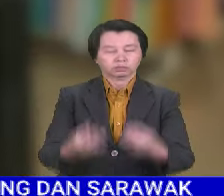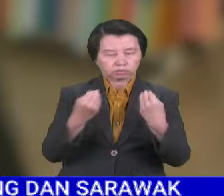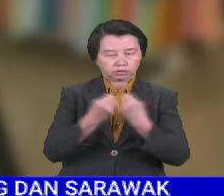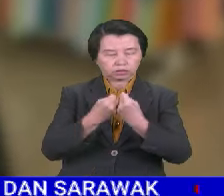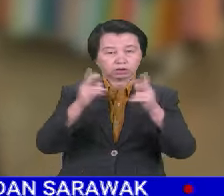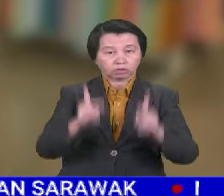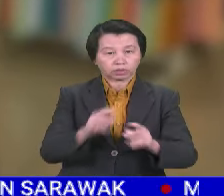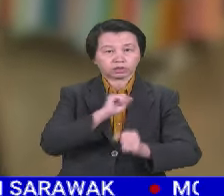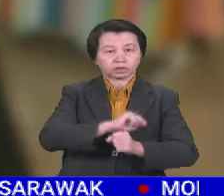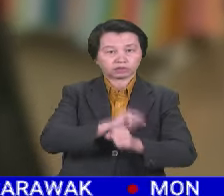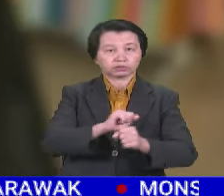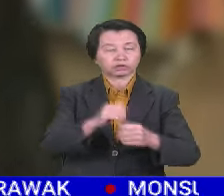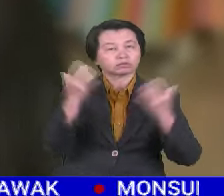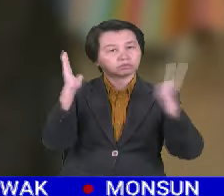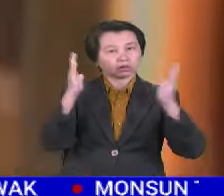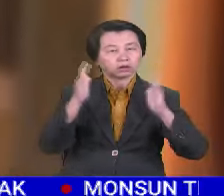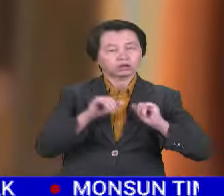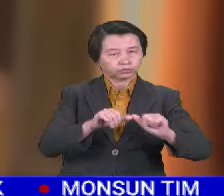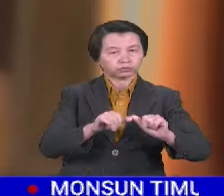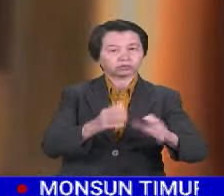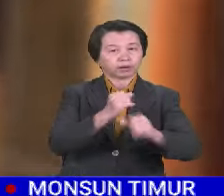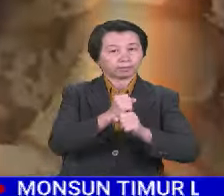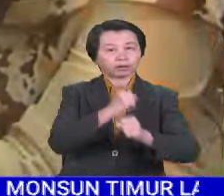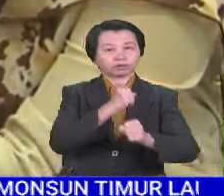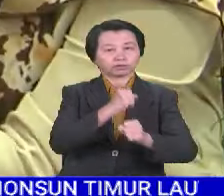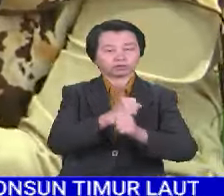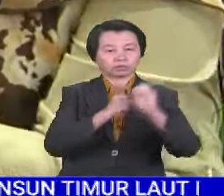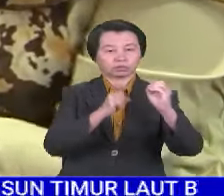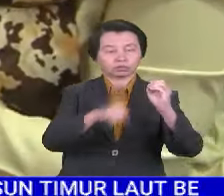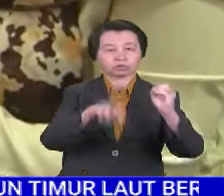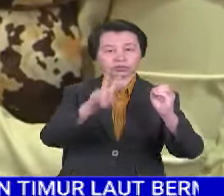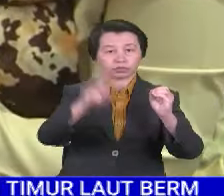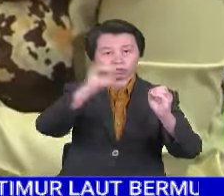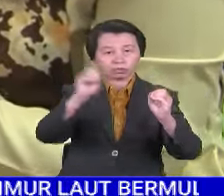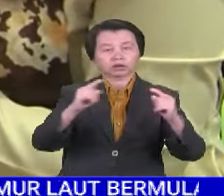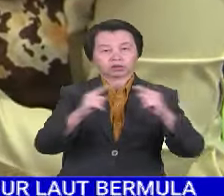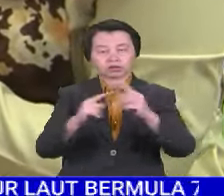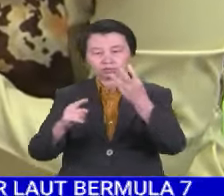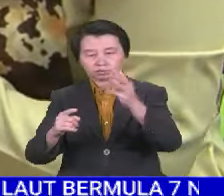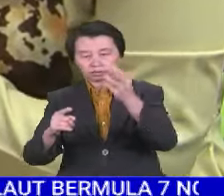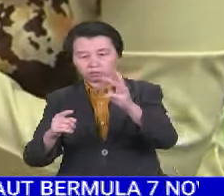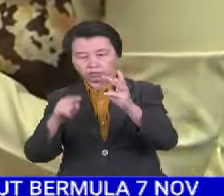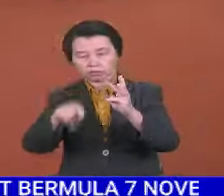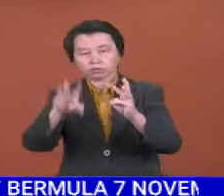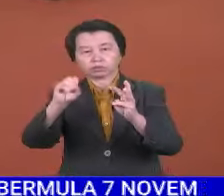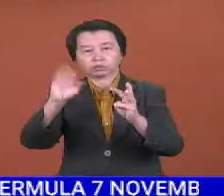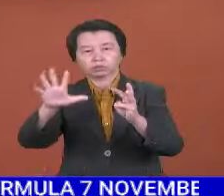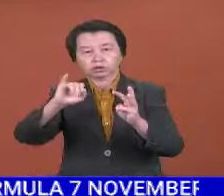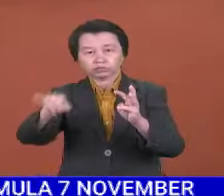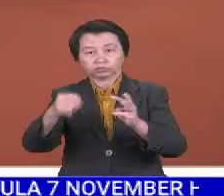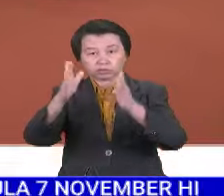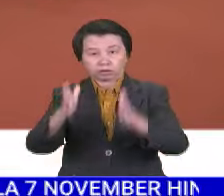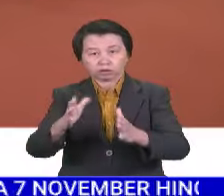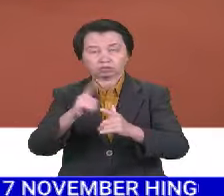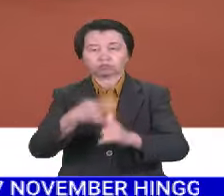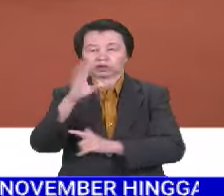bilangan penduduk bekerja di negara ini terus meningkat sebanyak 0.2% kepada 16.05 juta orang